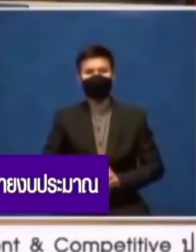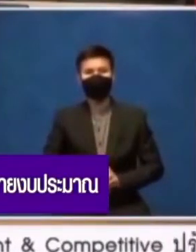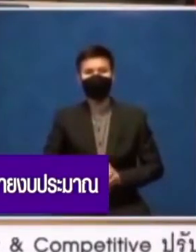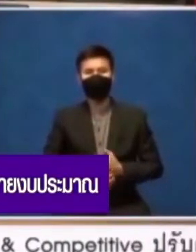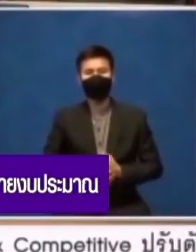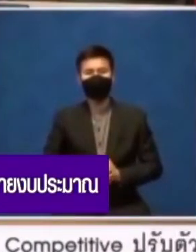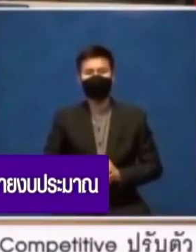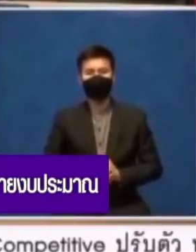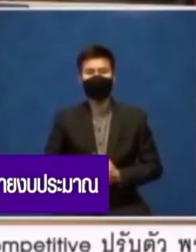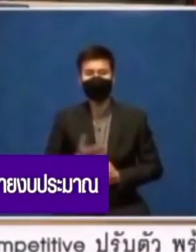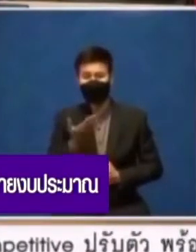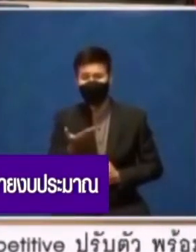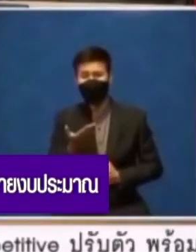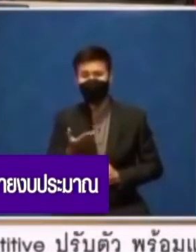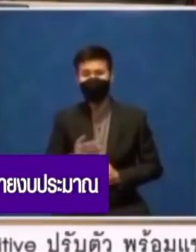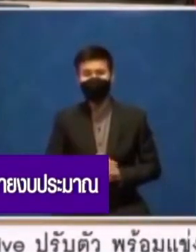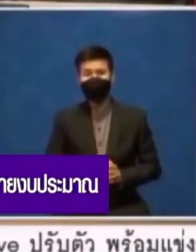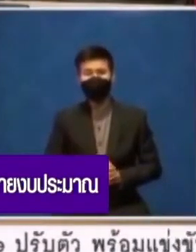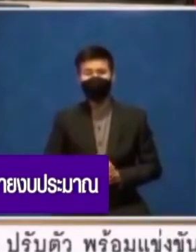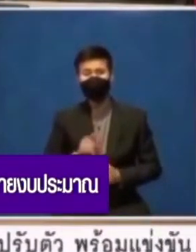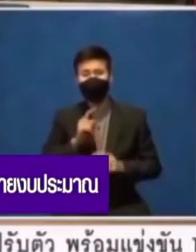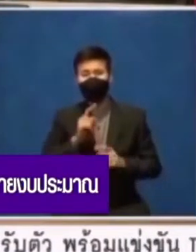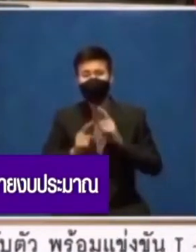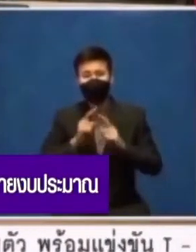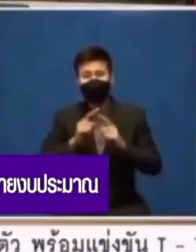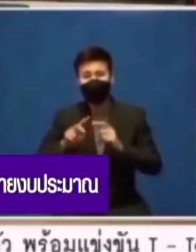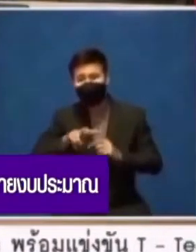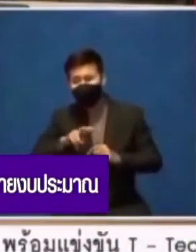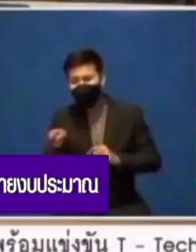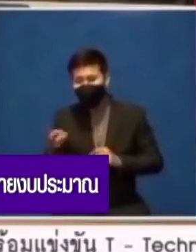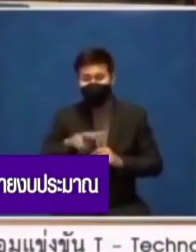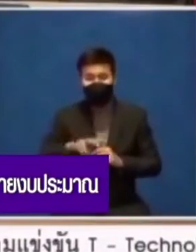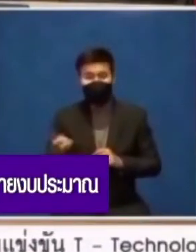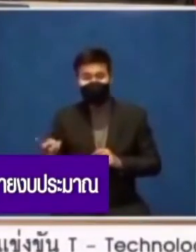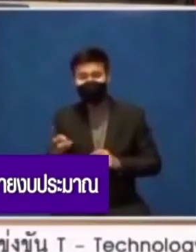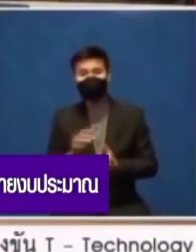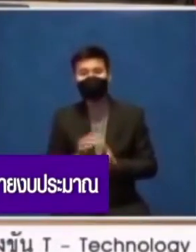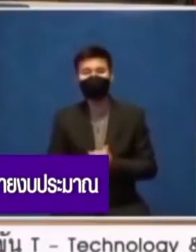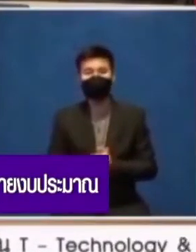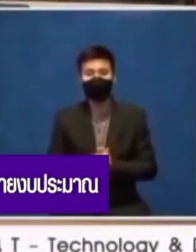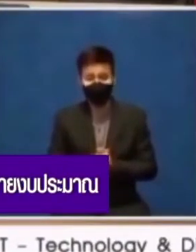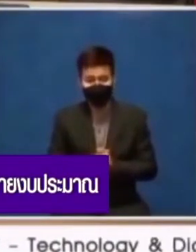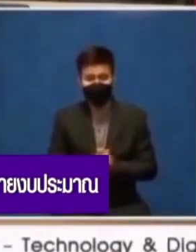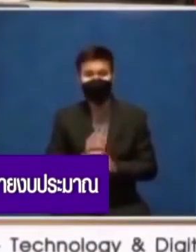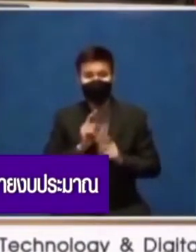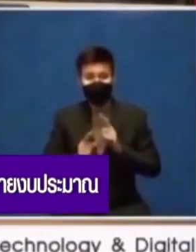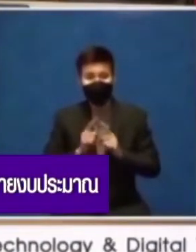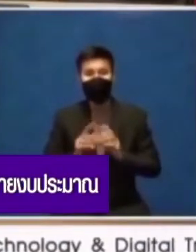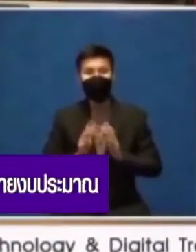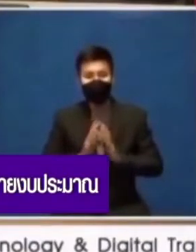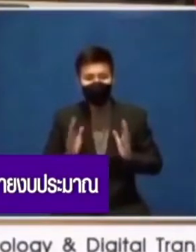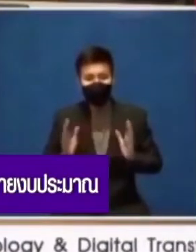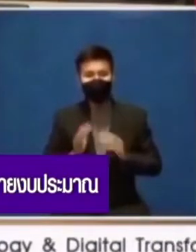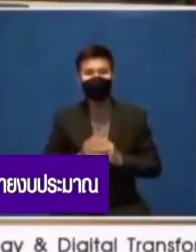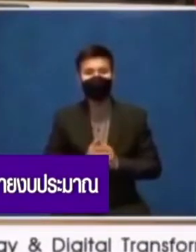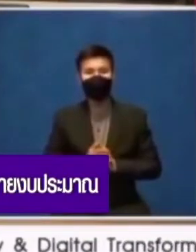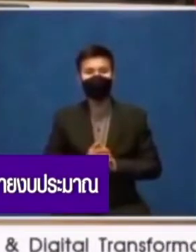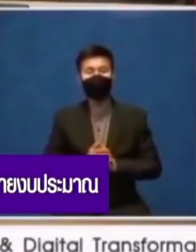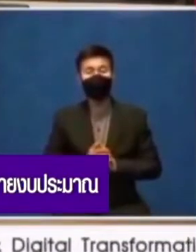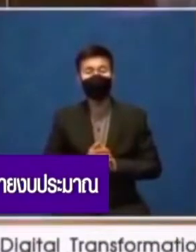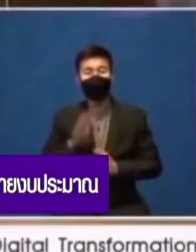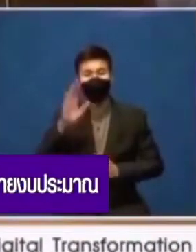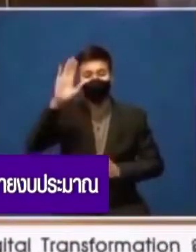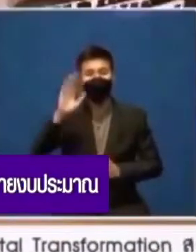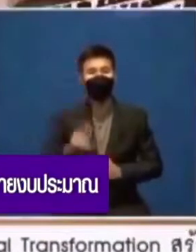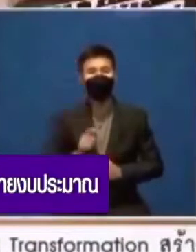ขึ้นเล็กน้อยและคุณชาดาก็เดินอาจเข้าไปหาคุณณัฐวุฒิเลยล่ะค่ะถึงขนาดทำให้ทางประธ